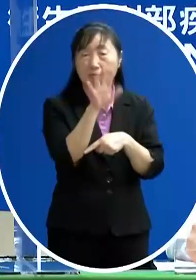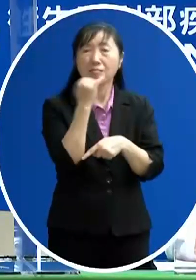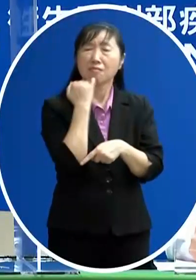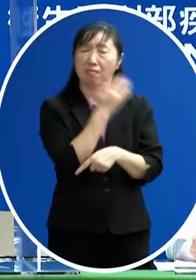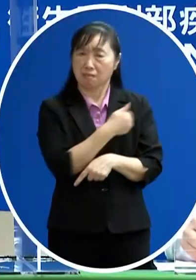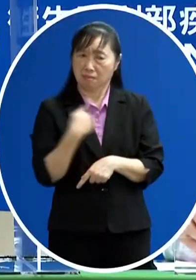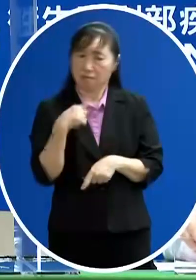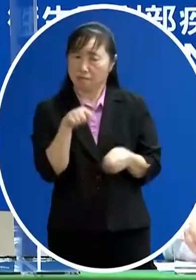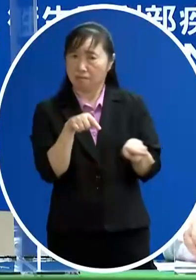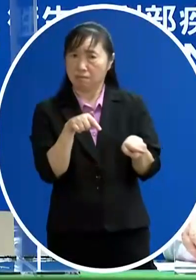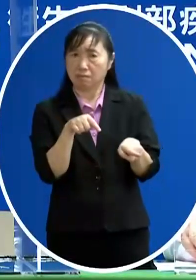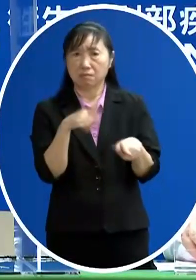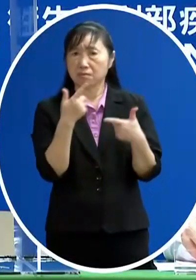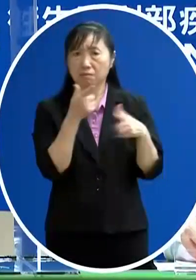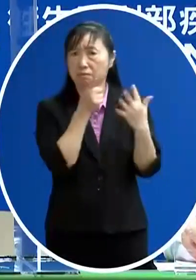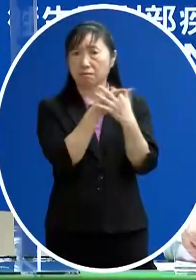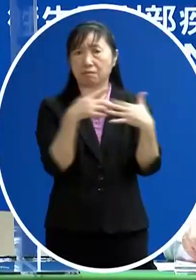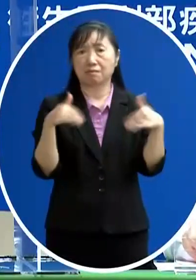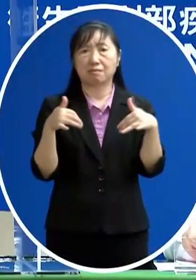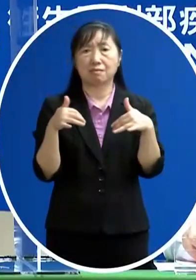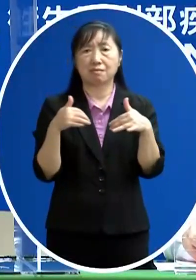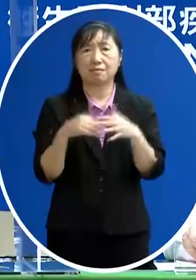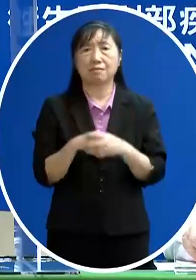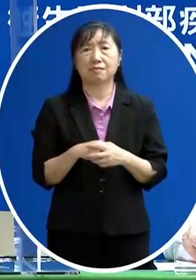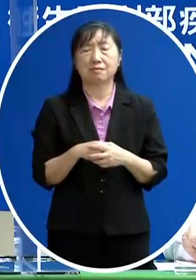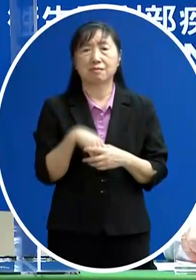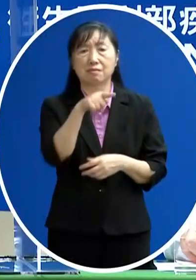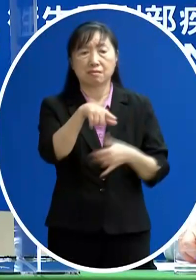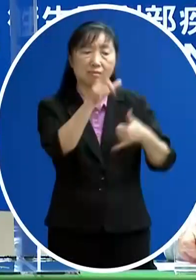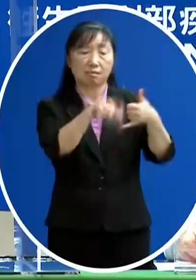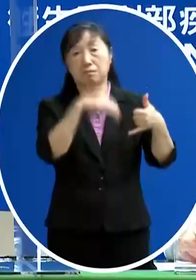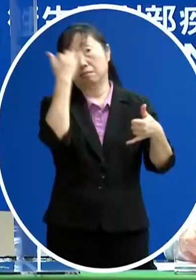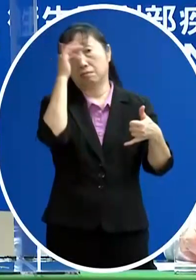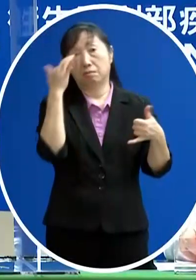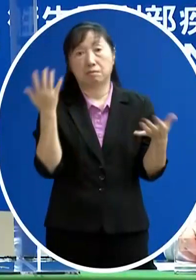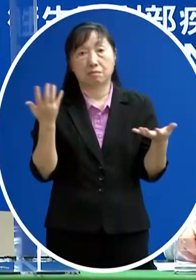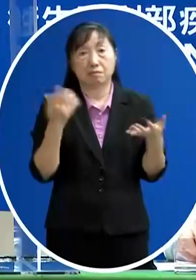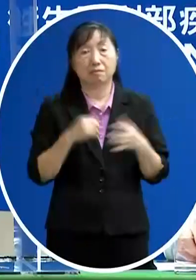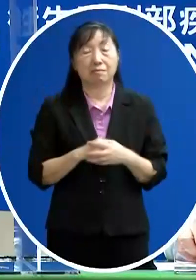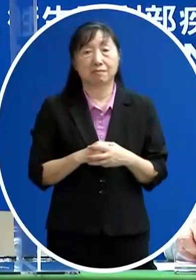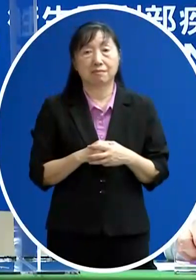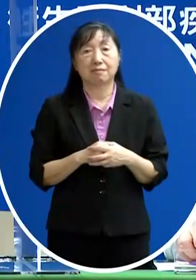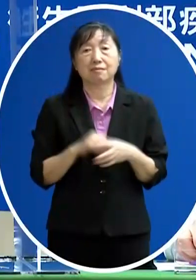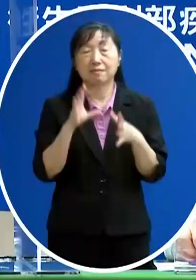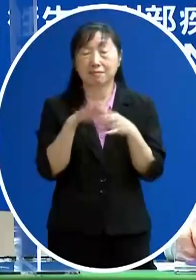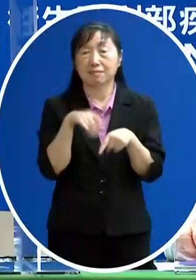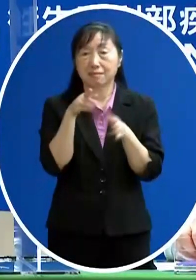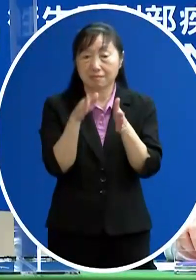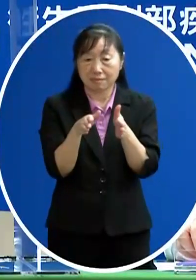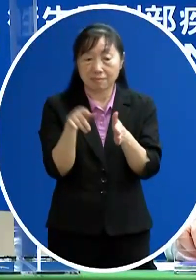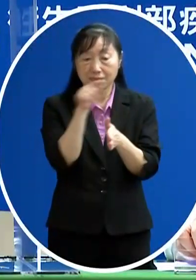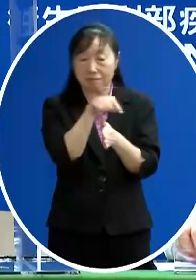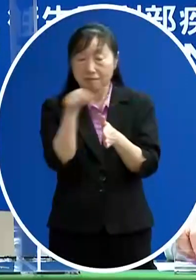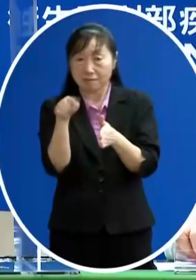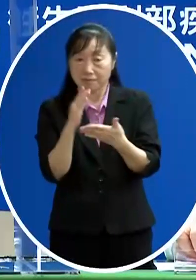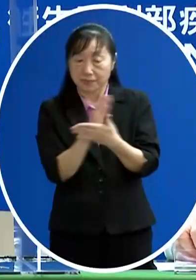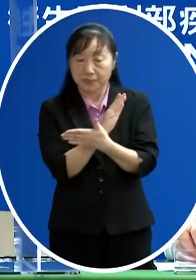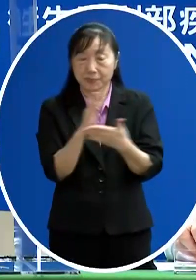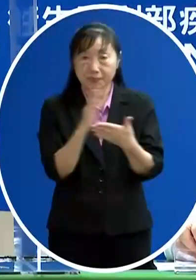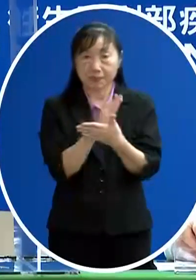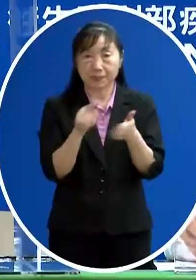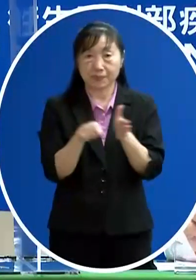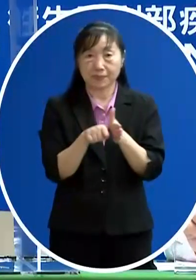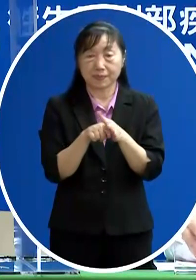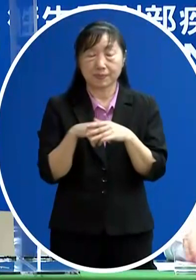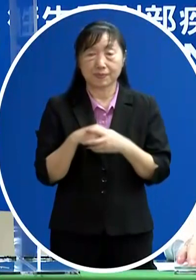些是没有 验出来的或是没有症状的，所以基本上我们大概在看这东西的时候大家都可